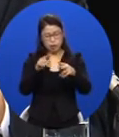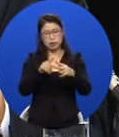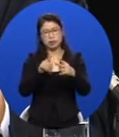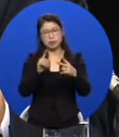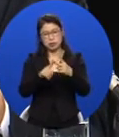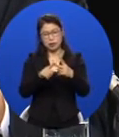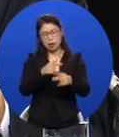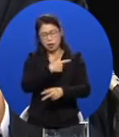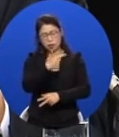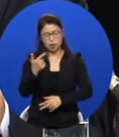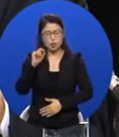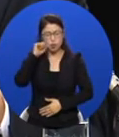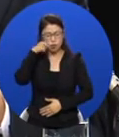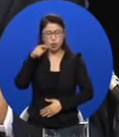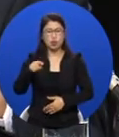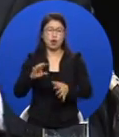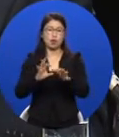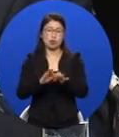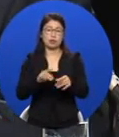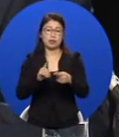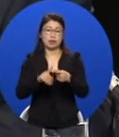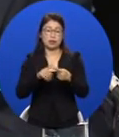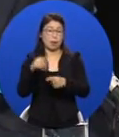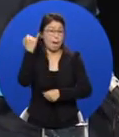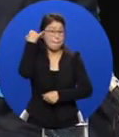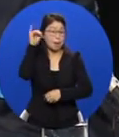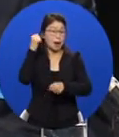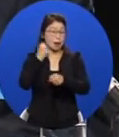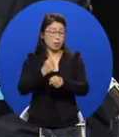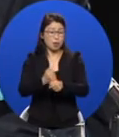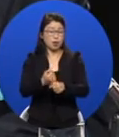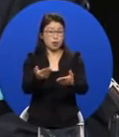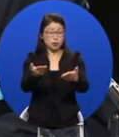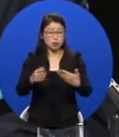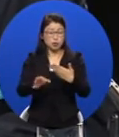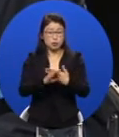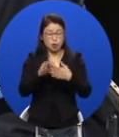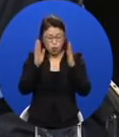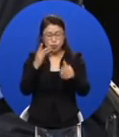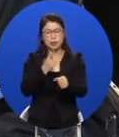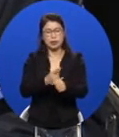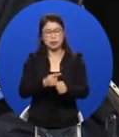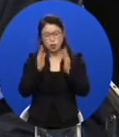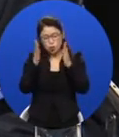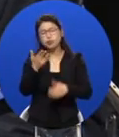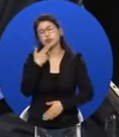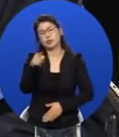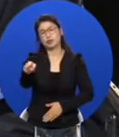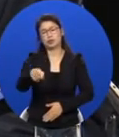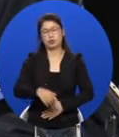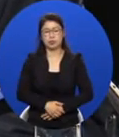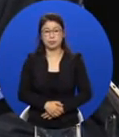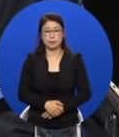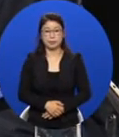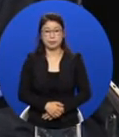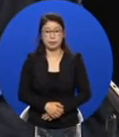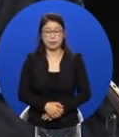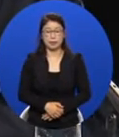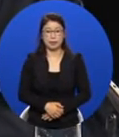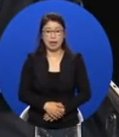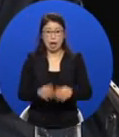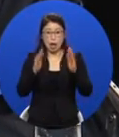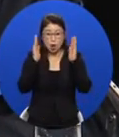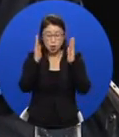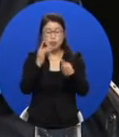이거 얼마나 어렵습니까? 그러면 이 전략을 만들었으면 공부를 해야죠. 농가요? 전혀 공부를 안 하는 겁니다. 자, 공부를 하신지